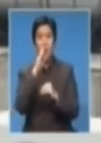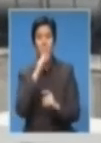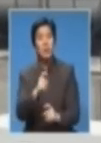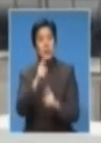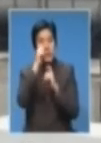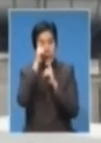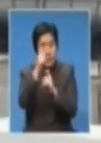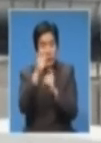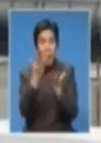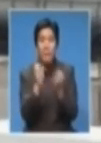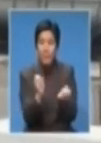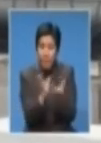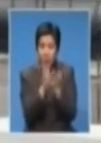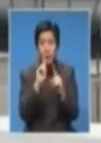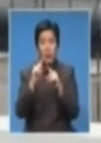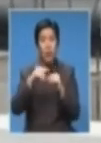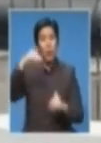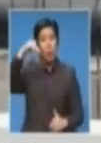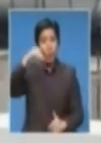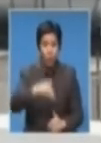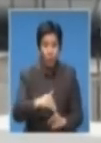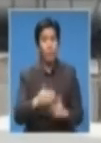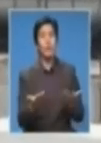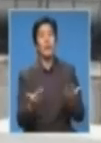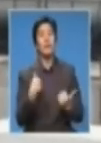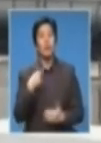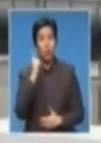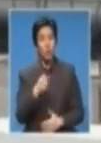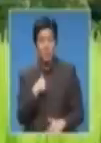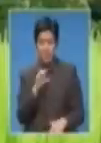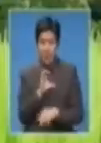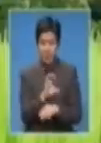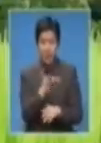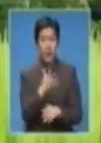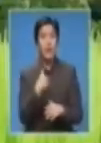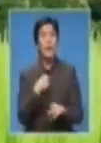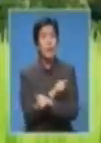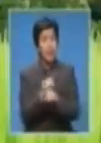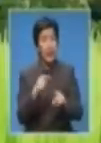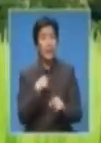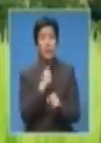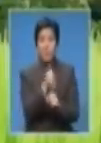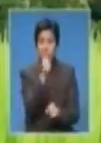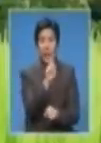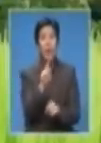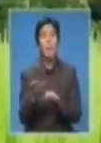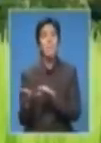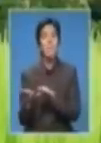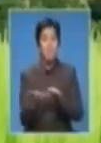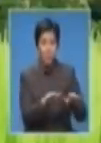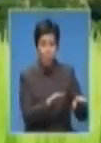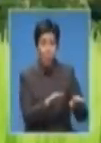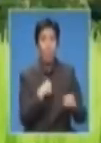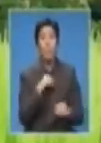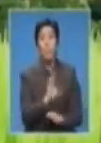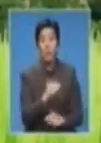งอย่างอื่นขึ้นมาอีกปัจจัยภายนอกมาอีกมันก็ลดลงกว่านี้นั่นคือสิ่งที่เราบังคับไม่ได้แต่เราต้องเตรียมความพร้อมมาอย่างไรมีมาตรการชดเชยไว้อย่างไรต้องคิดไปล่วงหน้